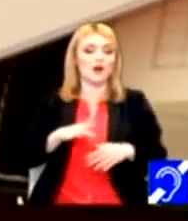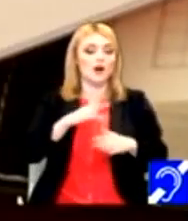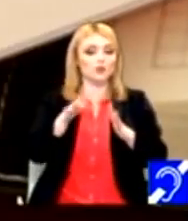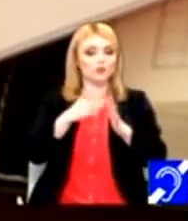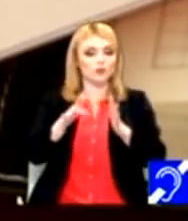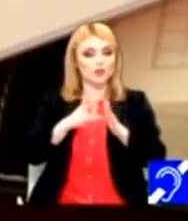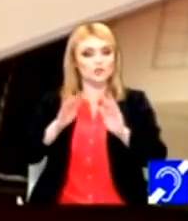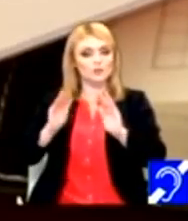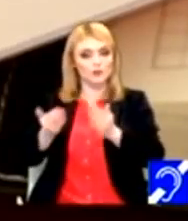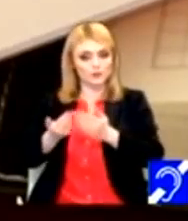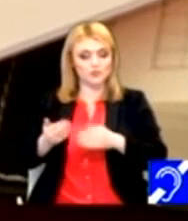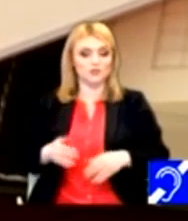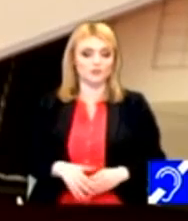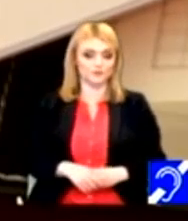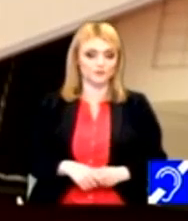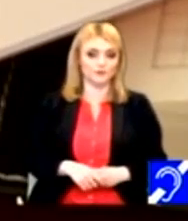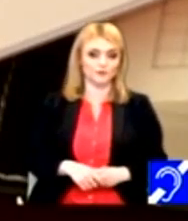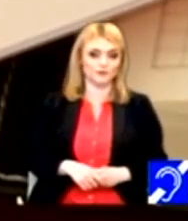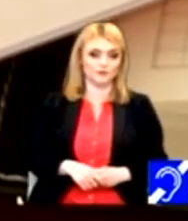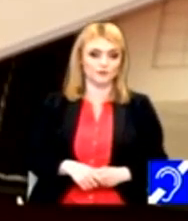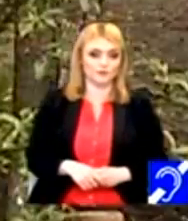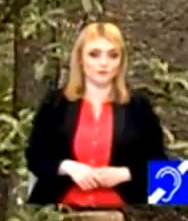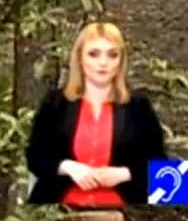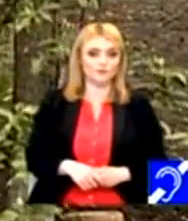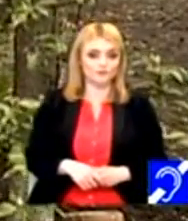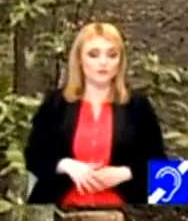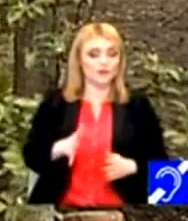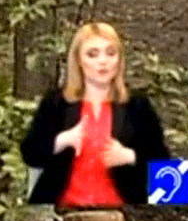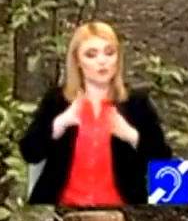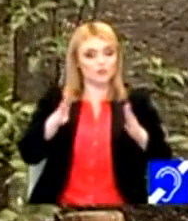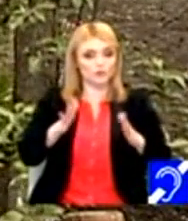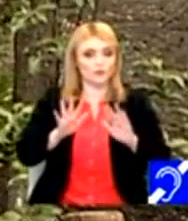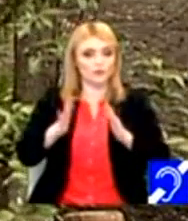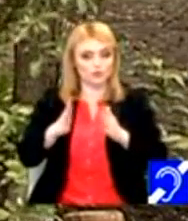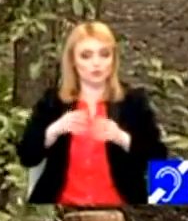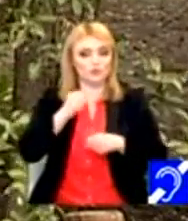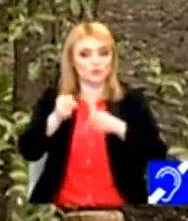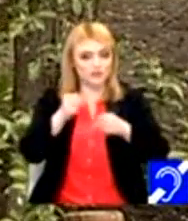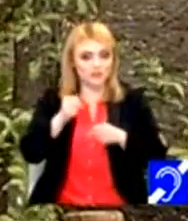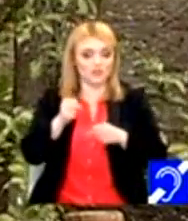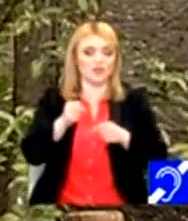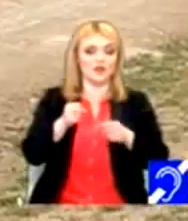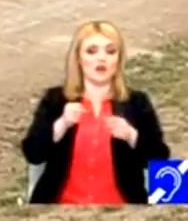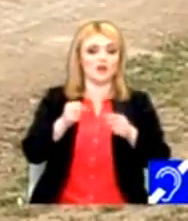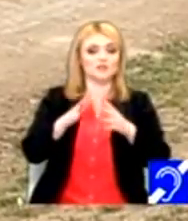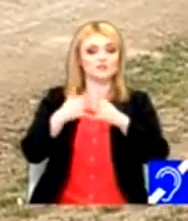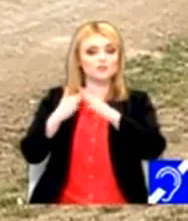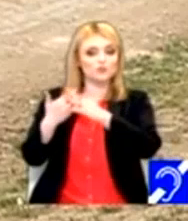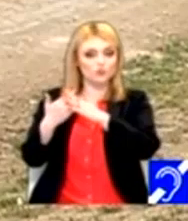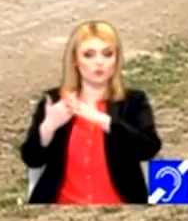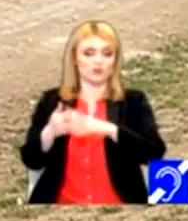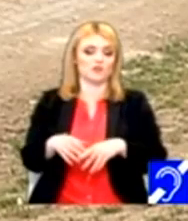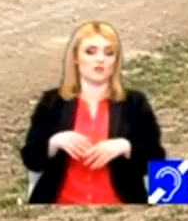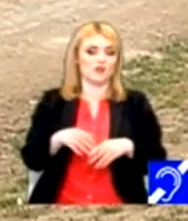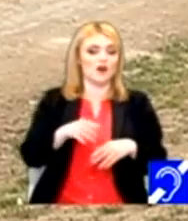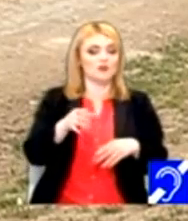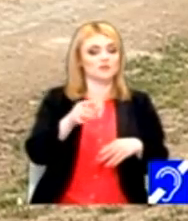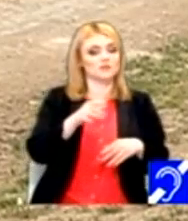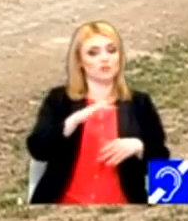1300. Guvernul nu poate achita pentru copii 975 de lei, sumă care a fost majorată